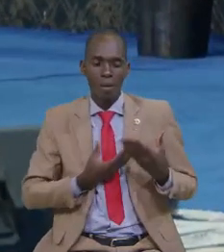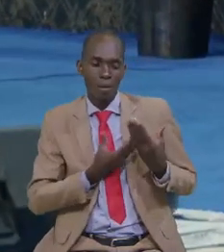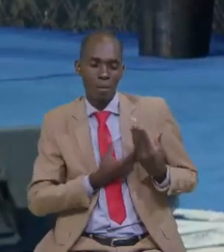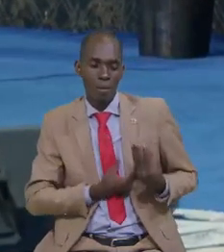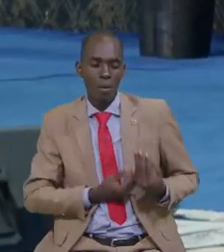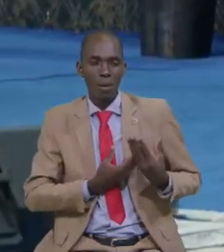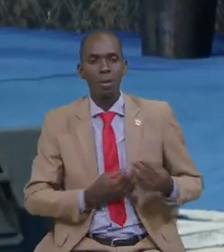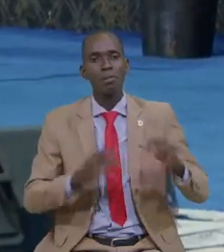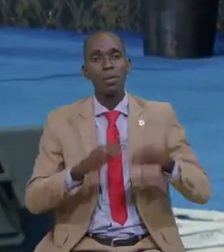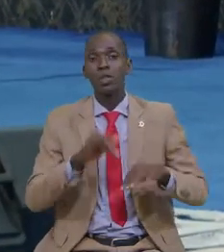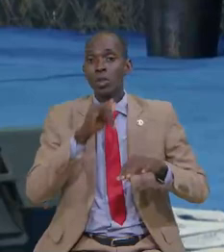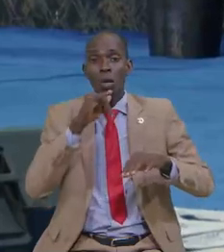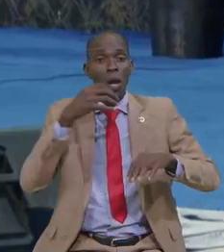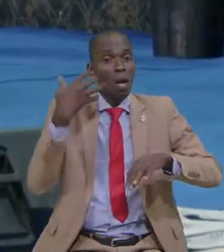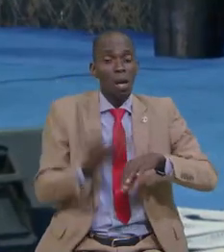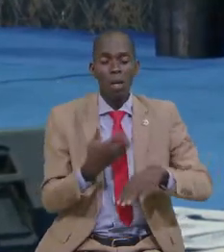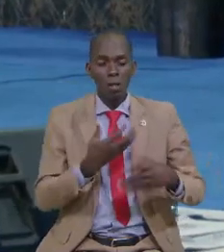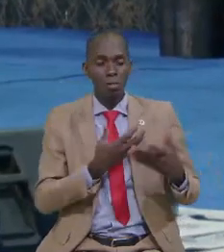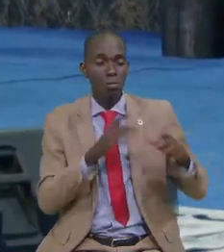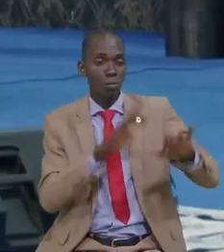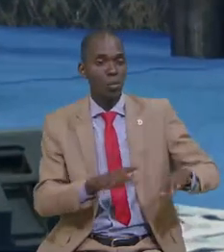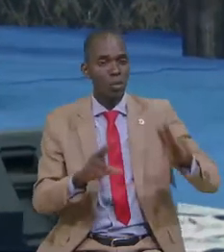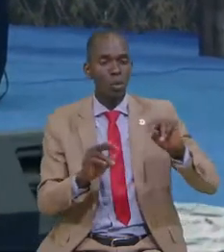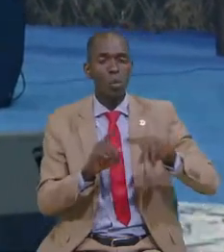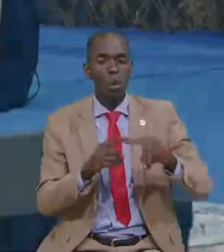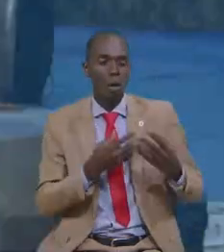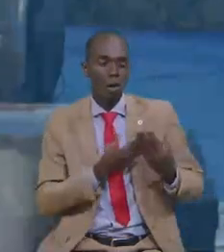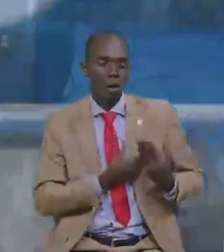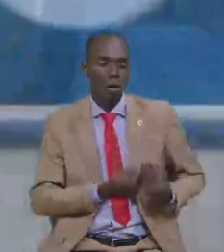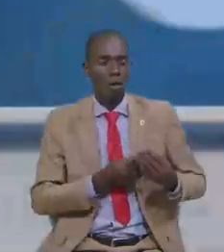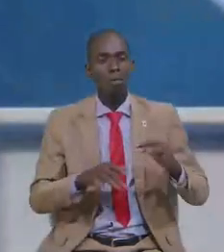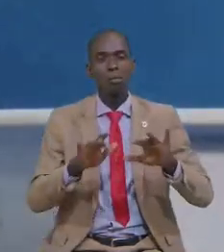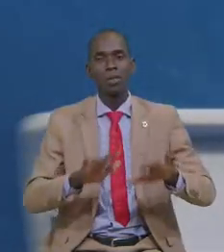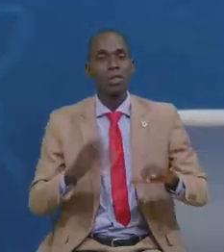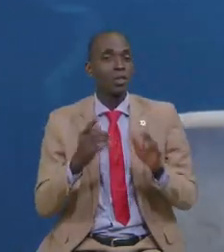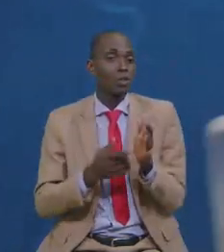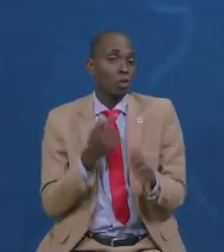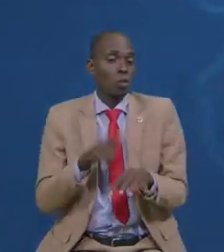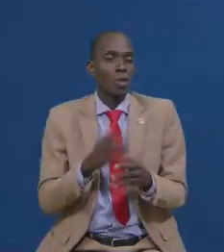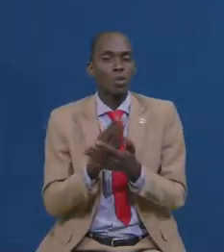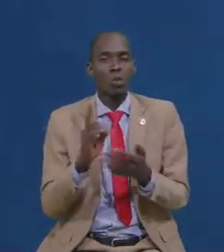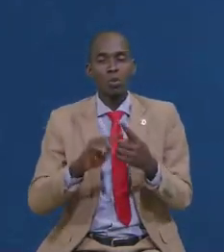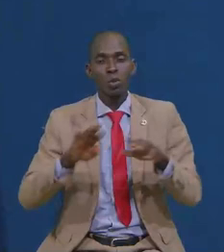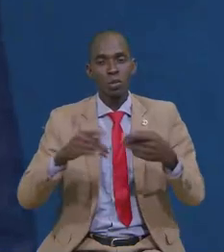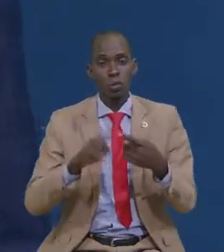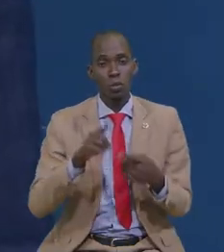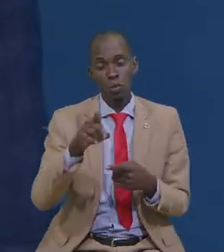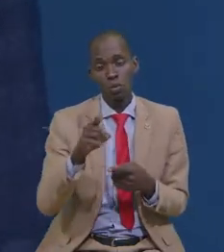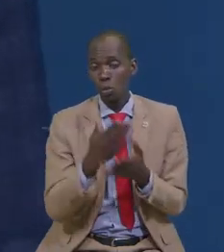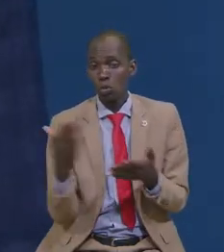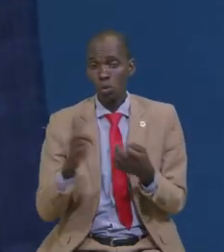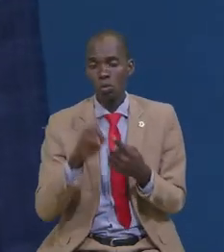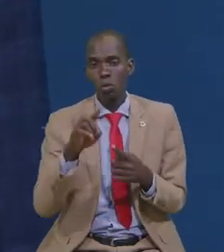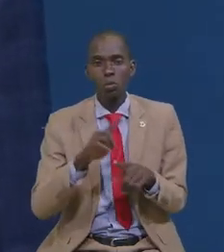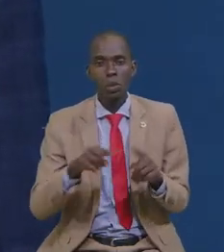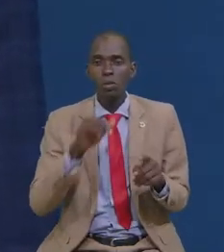de miséricorde. Et de miséricorde, pas la méchanceté. Parfois, quelqu'un vous te donne